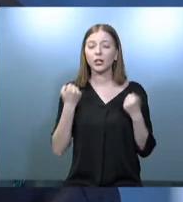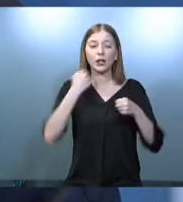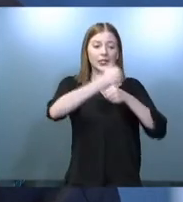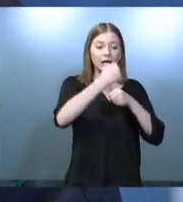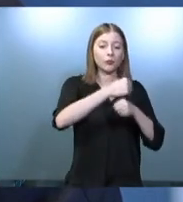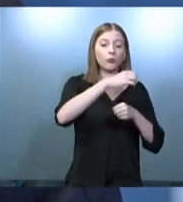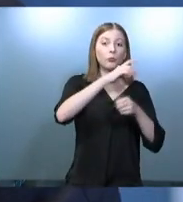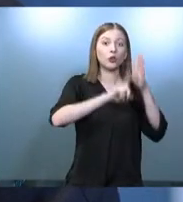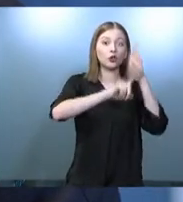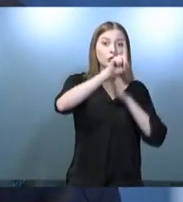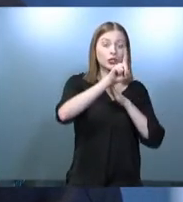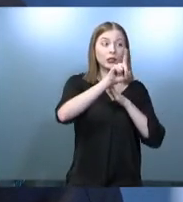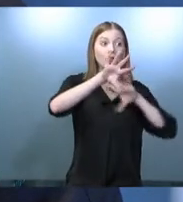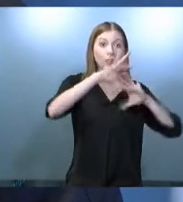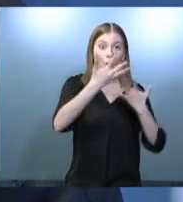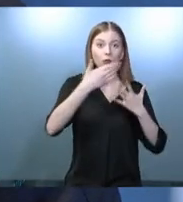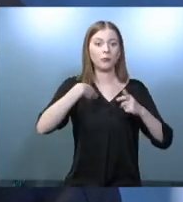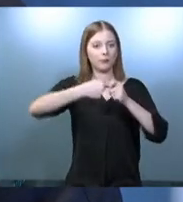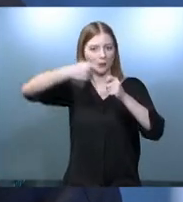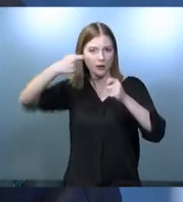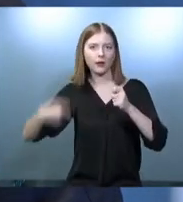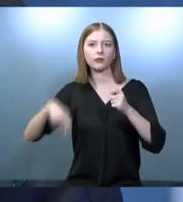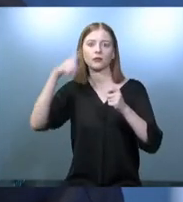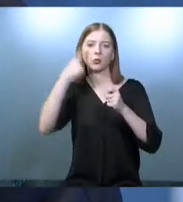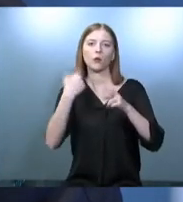darbus, priimti naujus iššūkius,